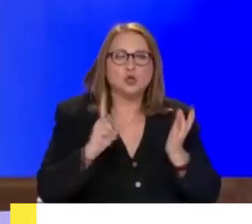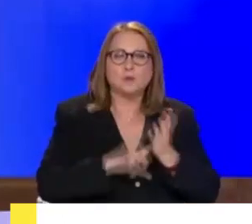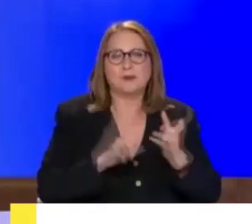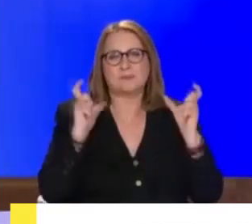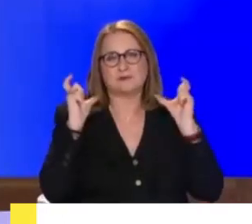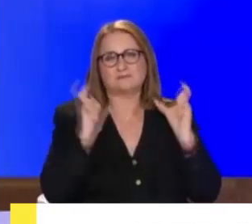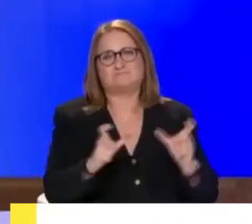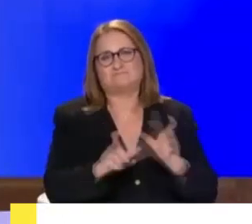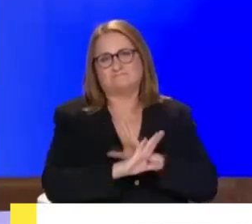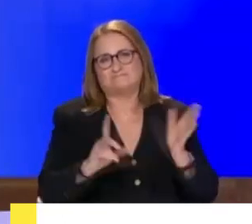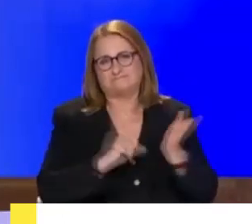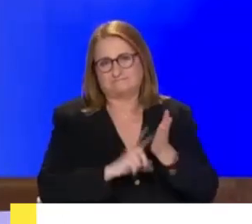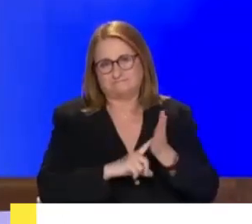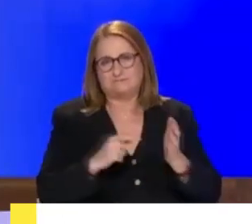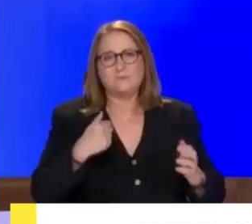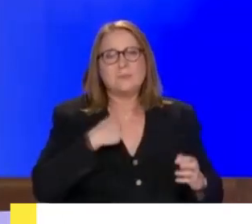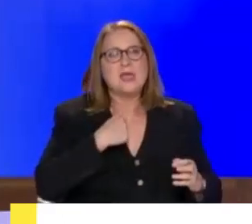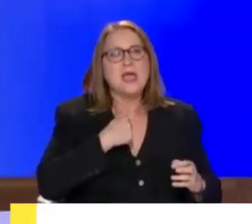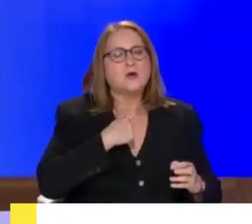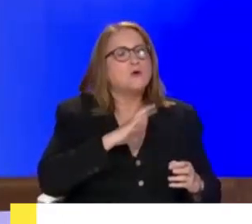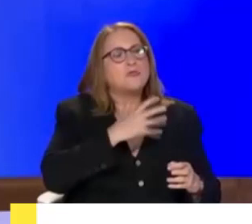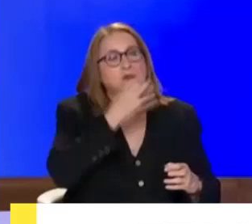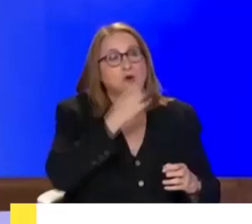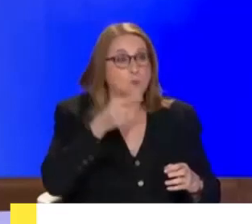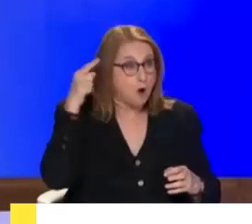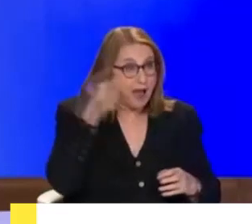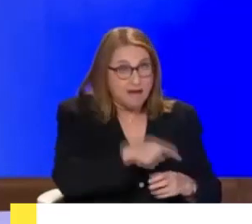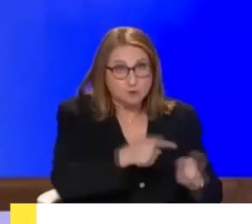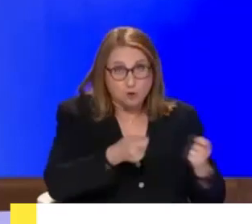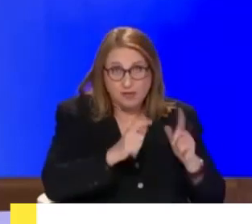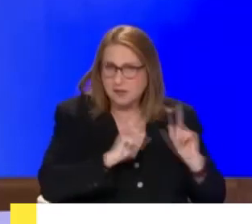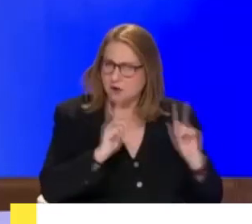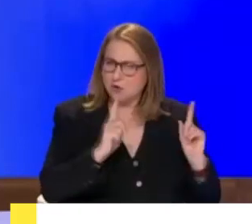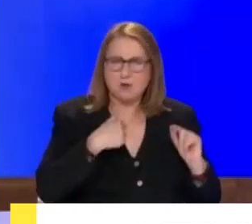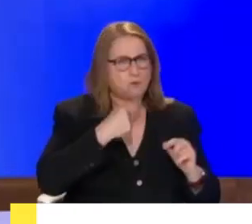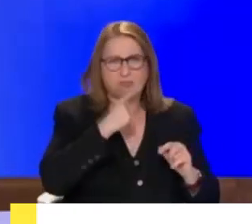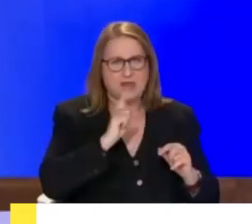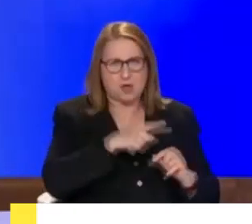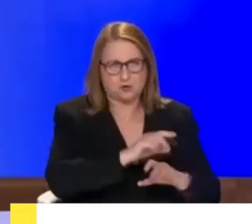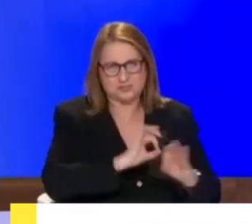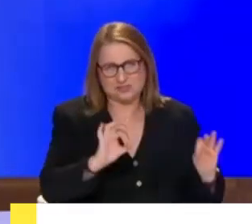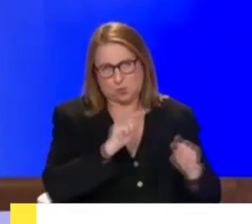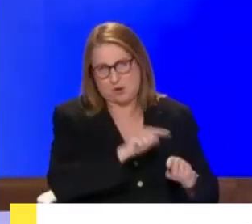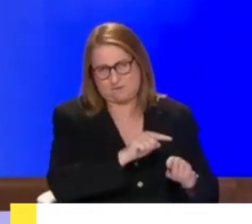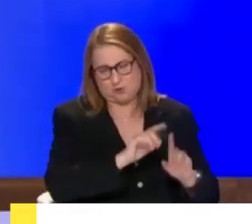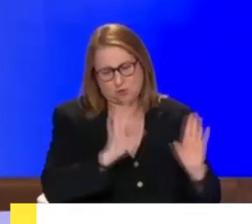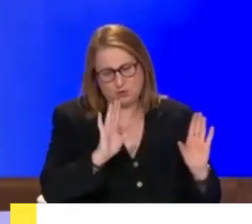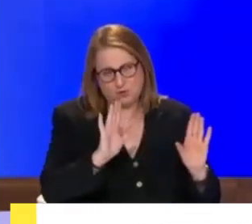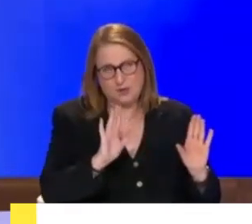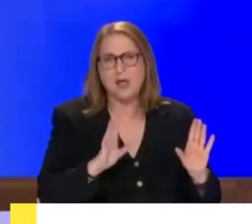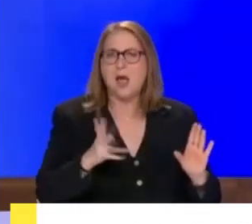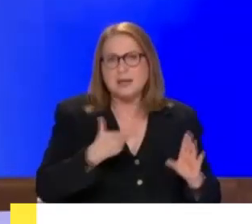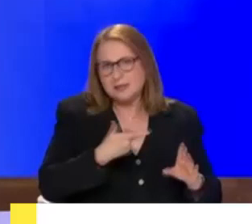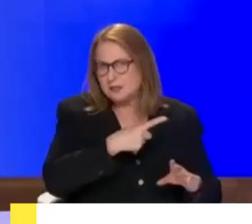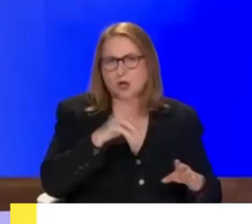συμβεί. Θέλω να είμαι πολύ συγκεκριμένος, γιατί όπως καταλαβαίνετε αυτό είναι κάτι το οποίο θα έχει πολύ μεγάλο κόστος οικονομικό και για την